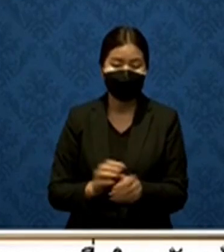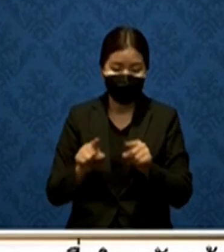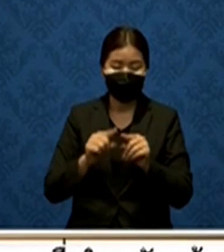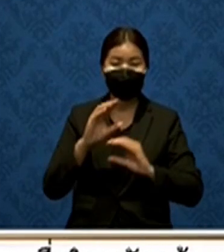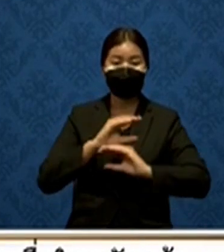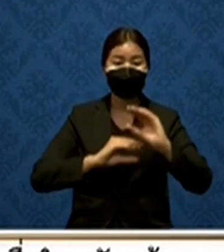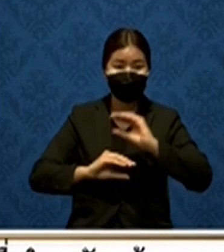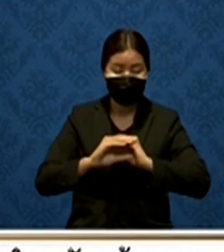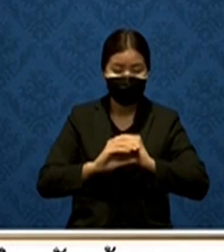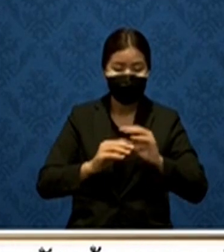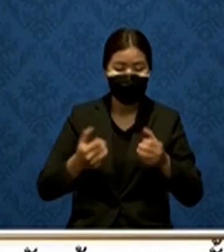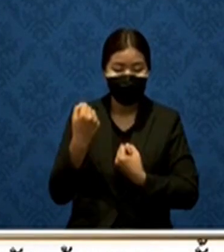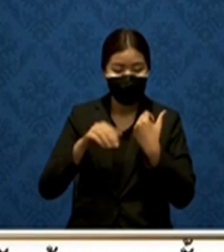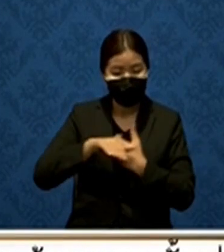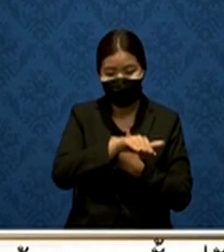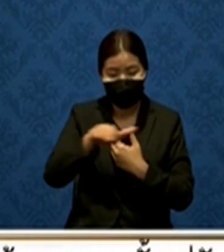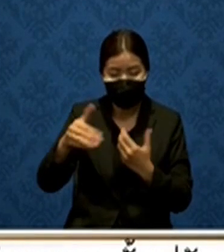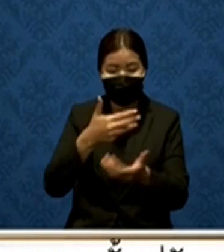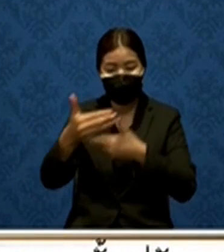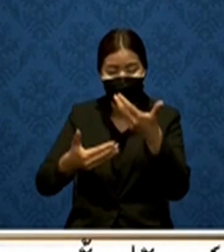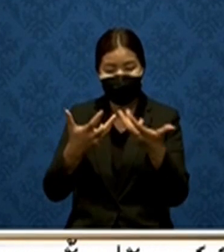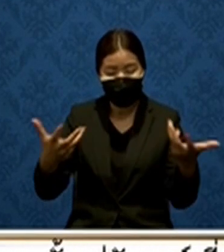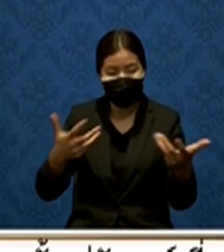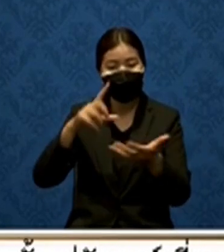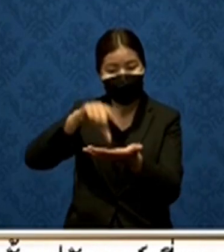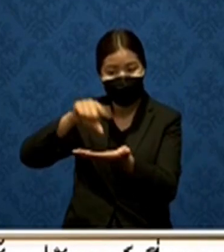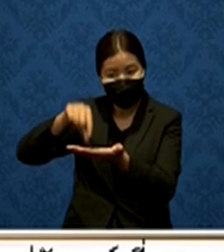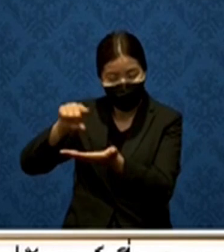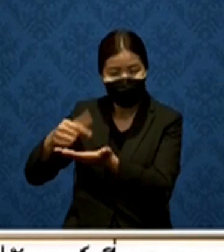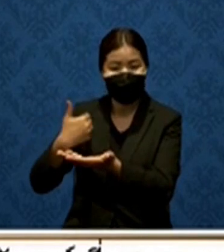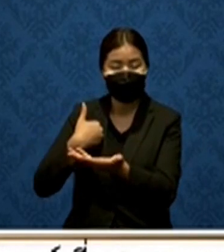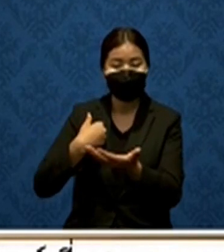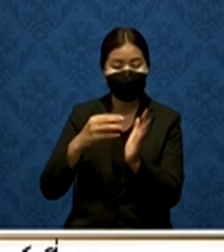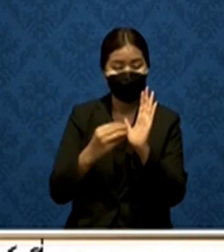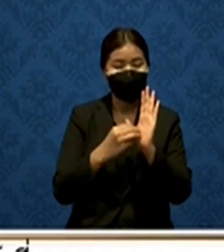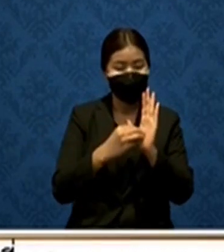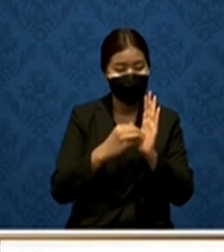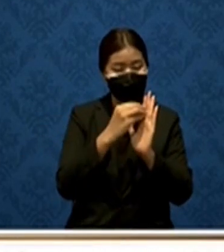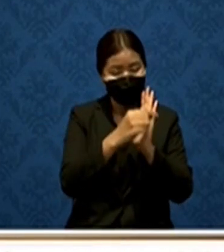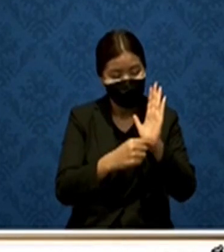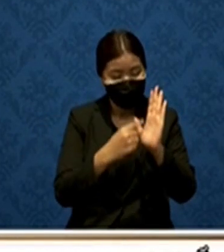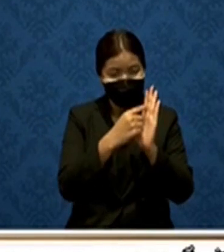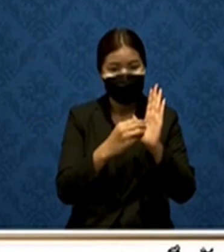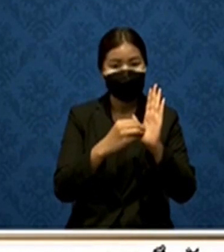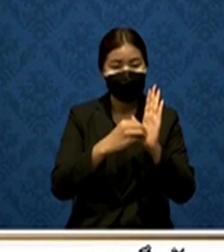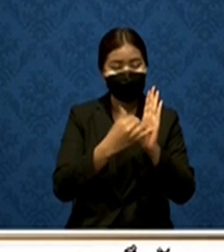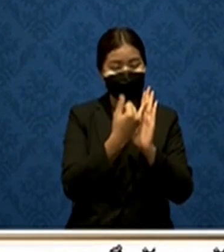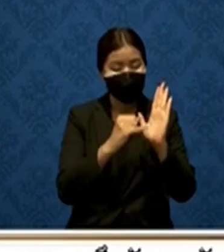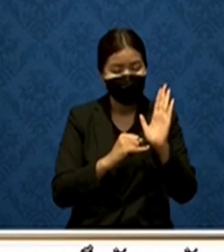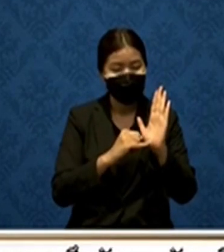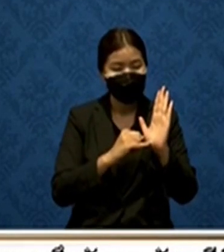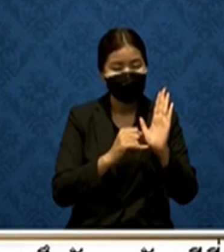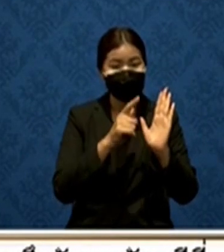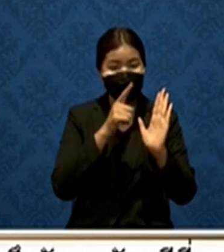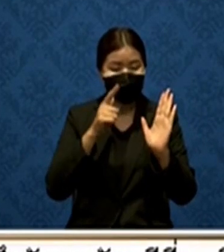ถโบายออกไปจำหนายสนคาราคาถูกกระจายอยู่ในกรงเทพหมาอนครและปริมนทนกับบังจัหวดที่เหะสม